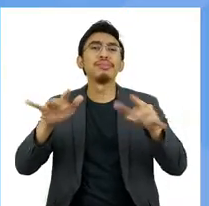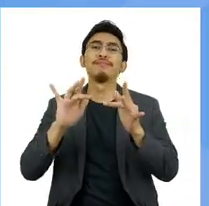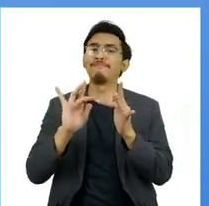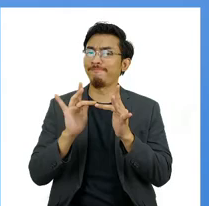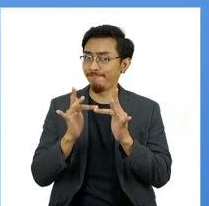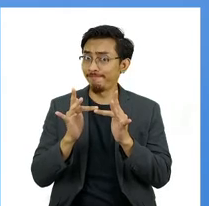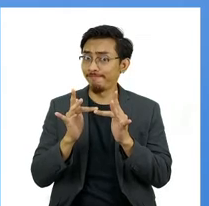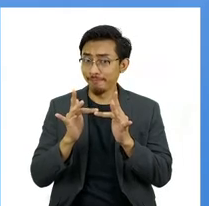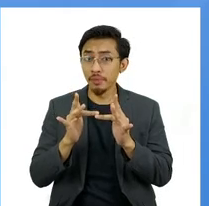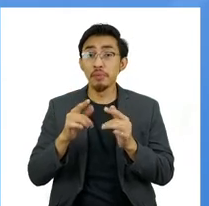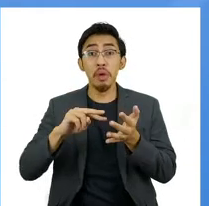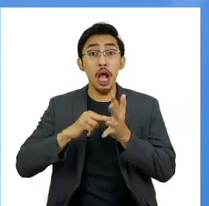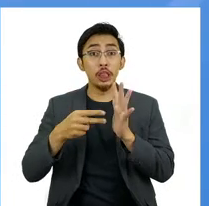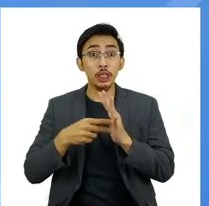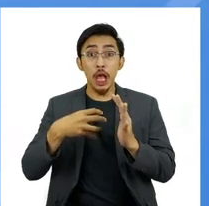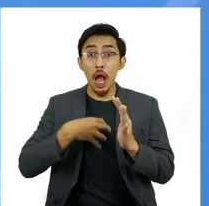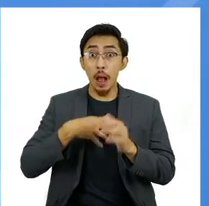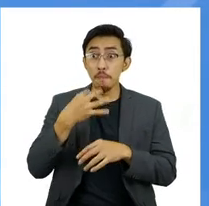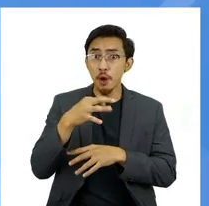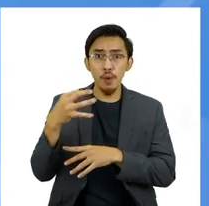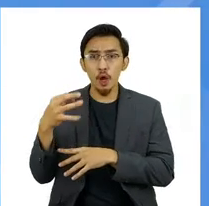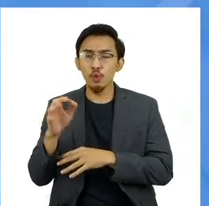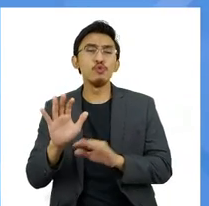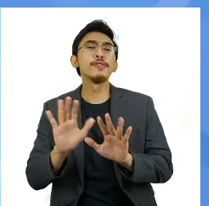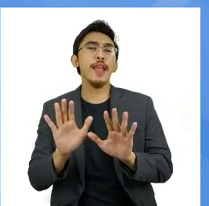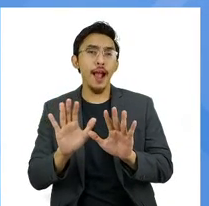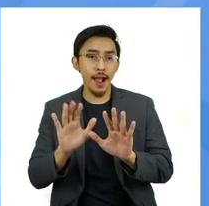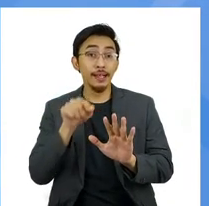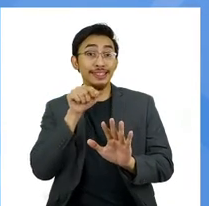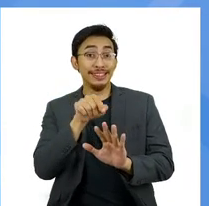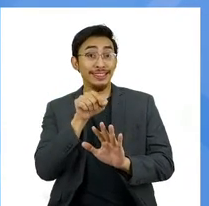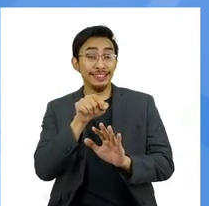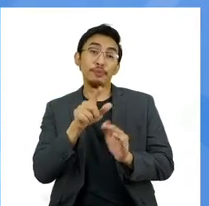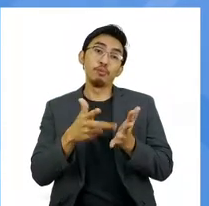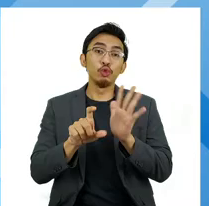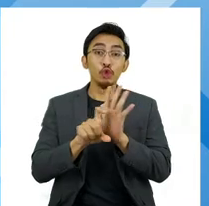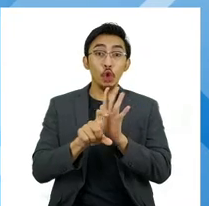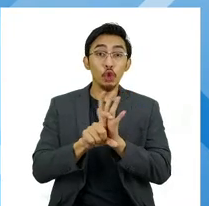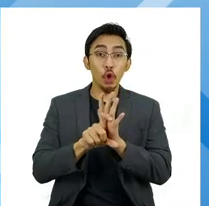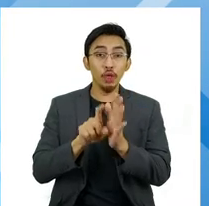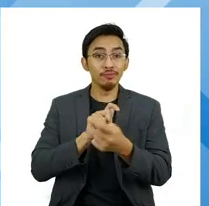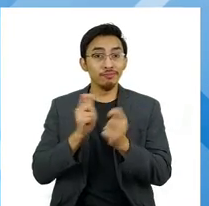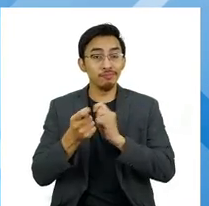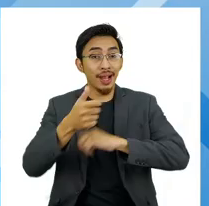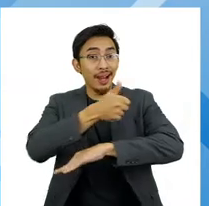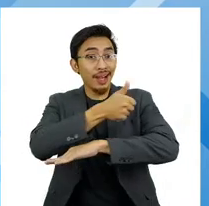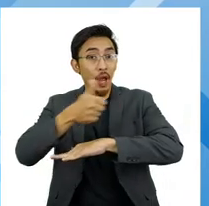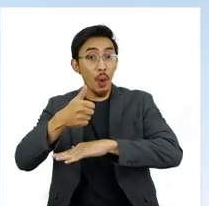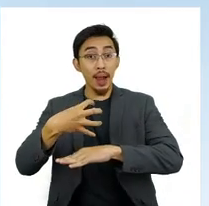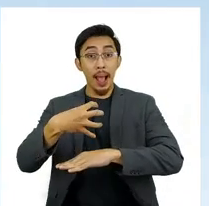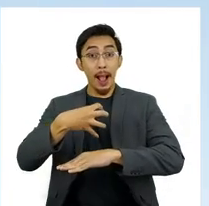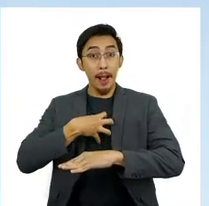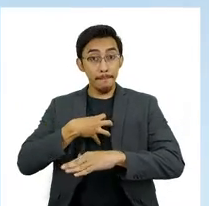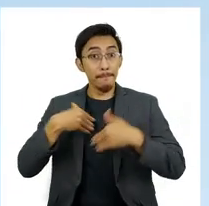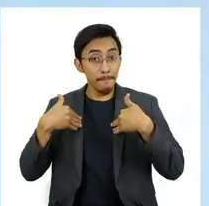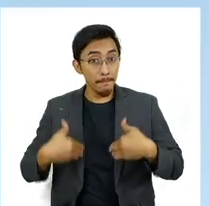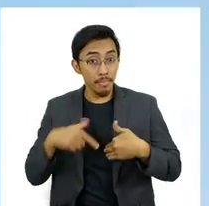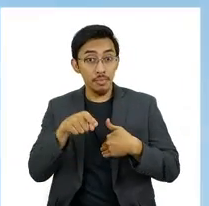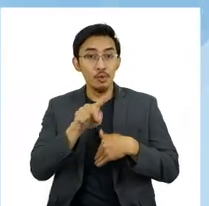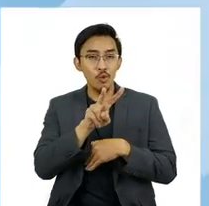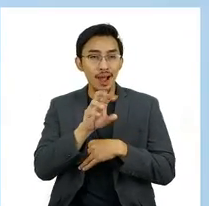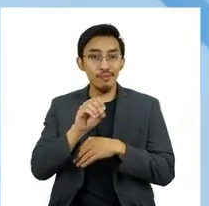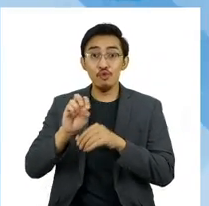asasi manusia ke dunia maya tanpa harus mendefinisikannya sebagai hak-hak baru. Salah satunya melalui resolusi Dewan HAM